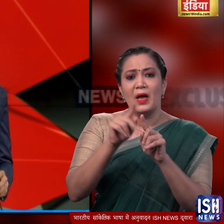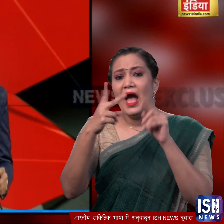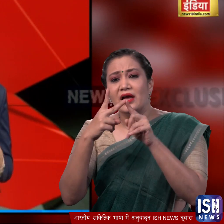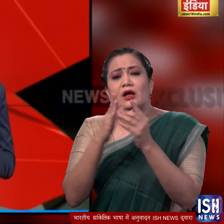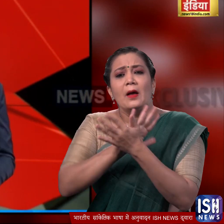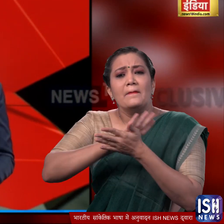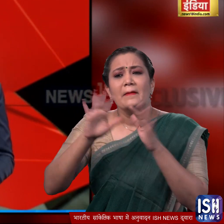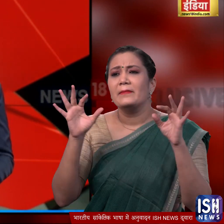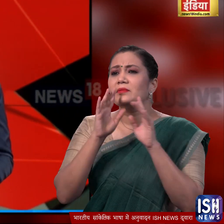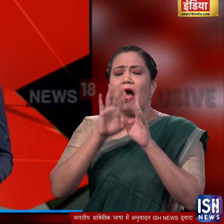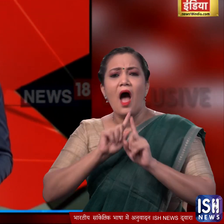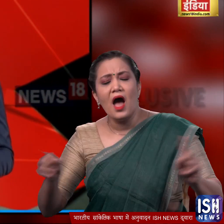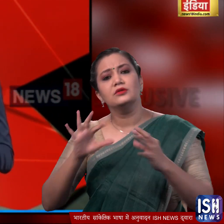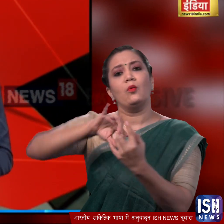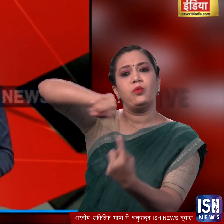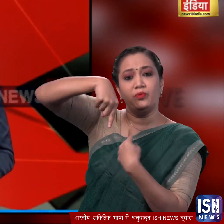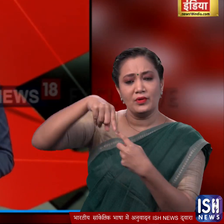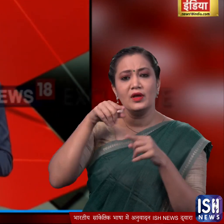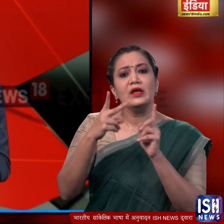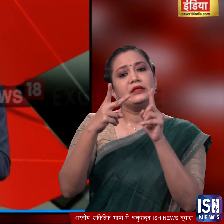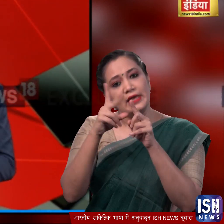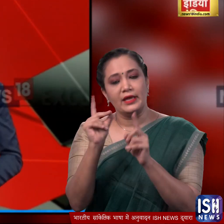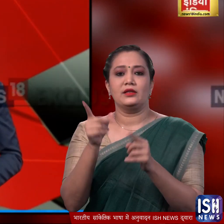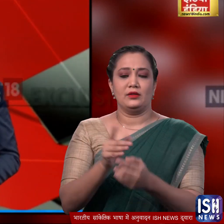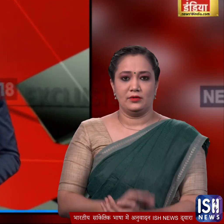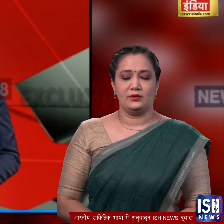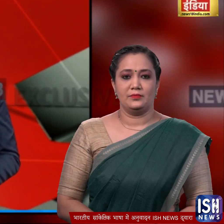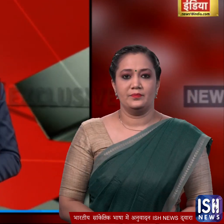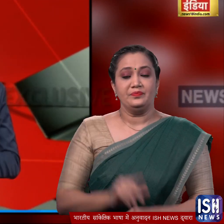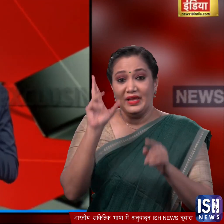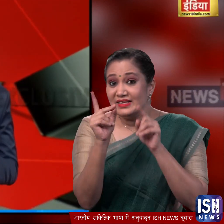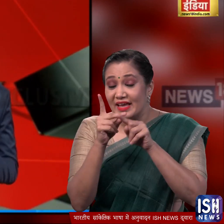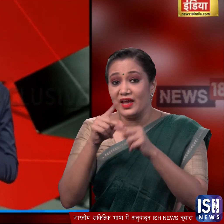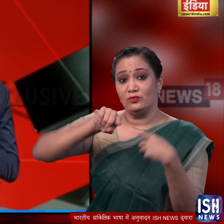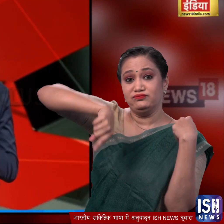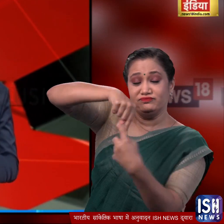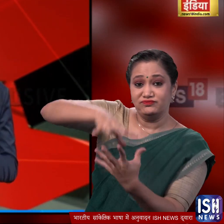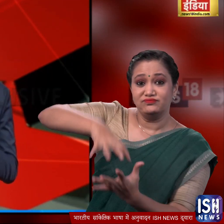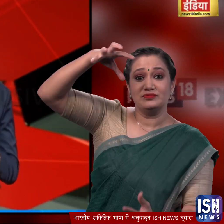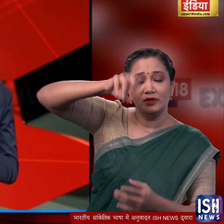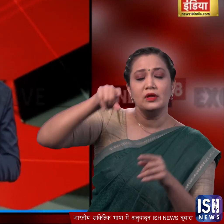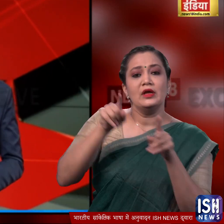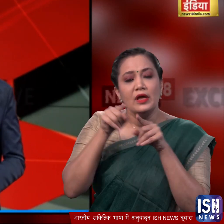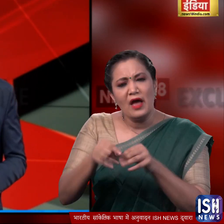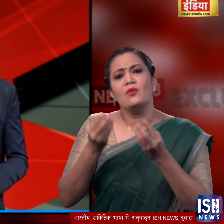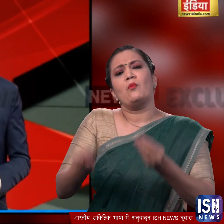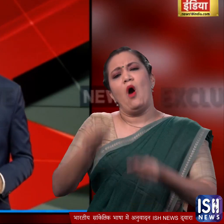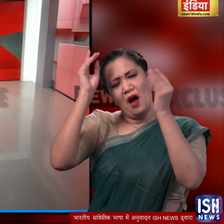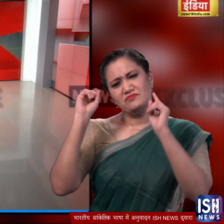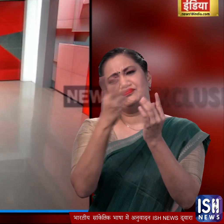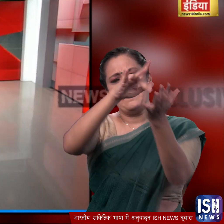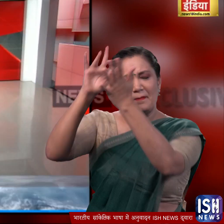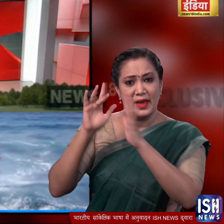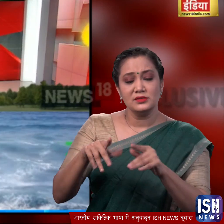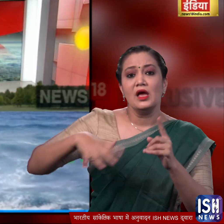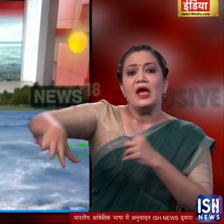शांत मौसम में भी वाटर स्पाउट बनते हैं। ये वाटर स्पाउट की दूसरी कैटेगरी में आते हैं। ये दूसरी कैटेगरी वाले वाटर स्पाउट ही ज्यादा आम है,